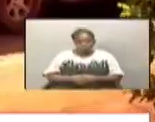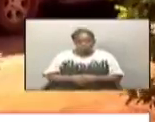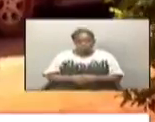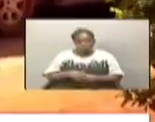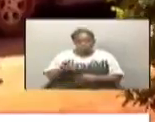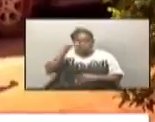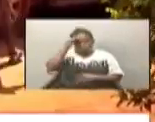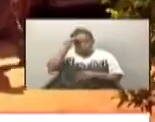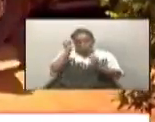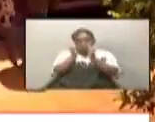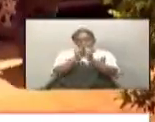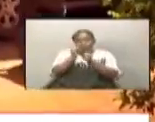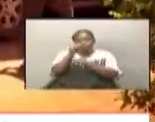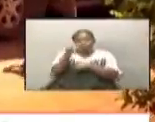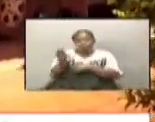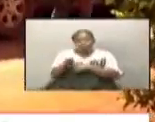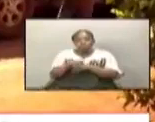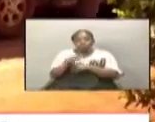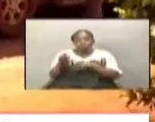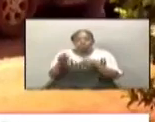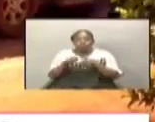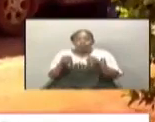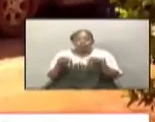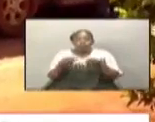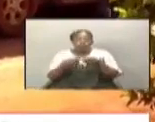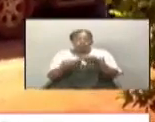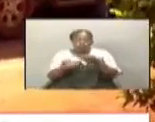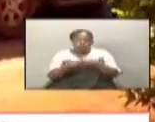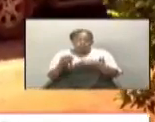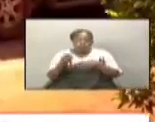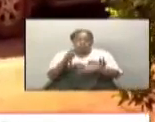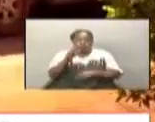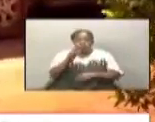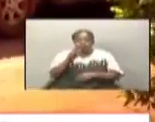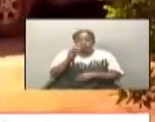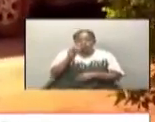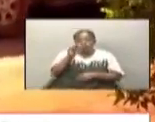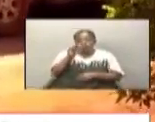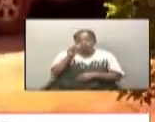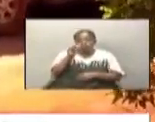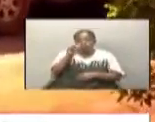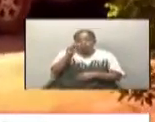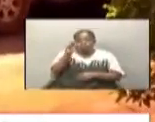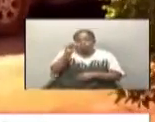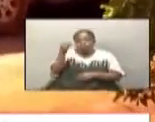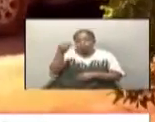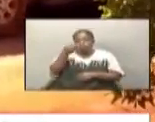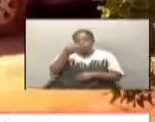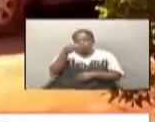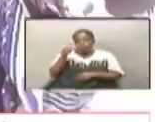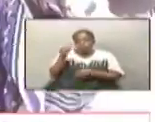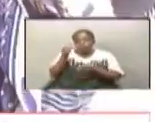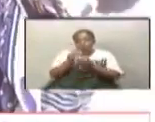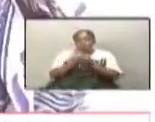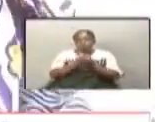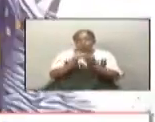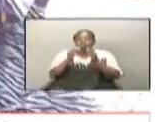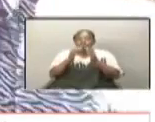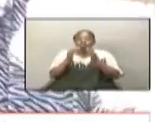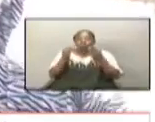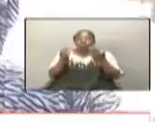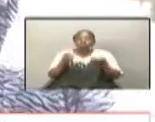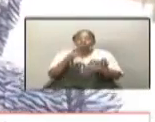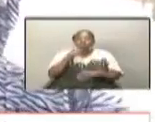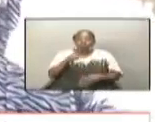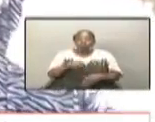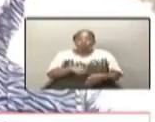Poliisi ekutamu ku babadde mu bbaala okulinne kagutunda k'emigisha Florence n'abamu ku badduukiridde nti kuba amaka ga Ssaalongo